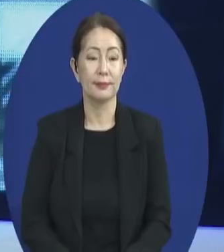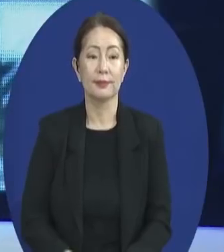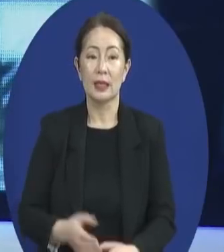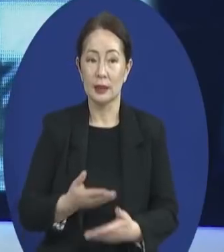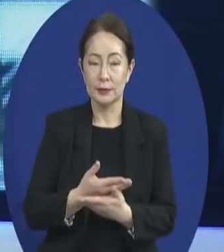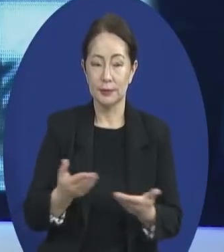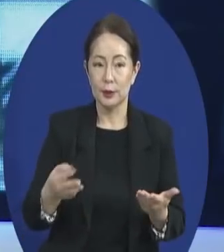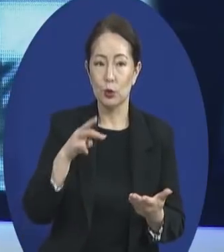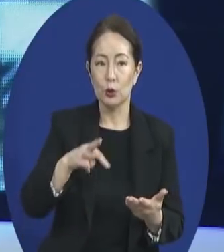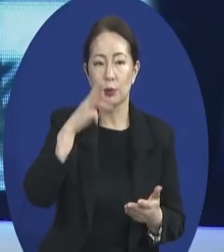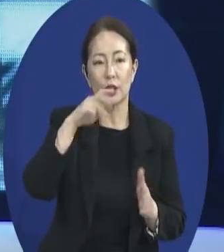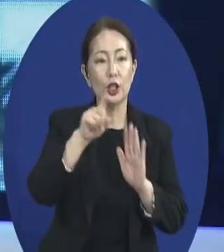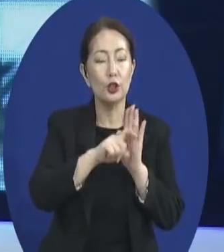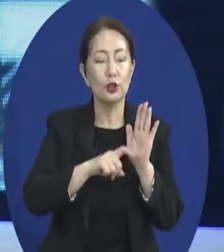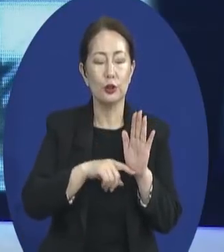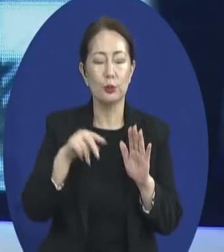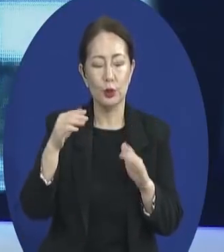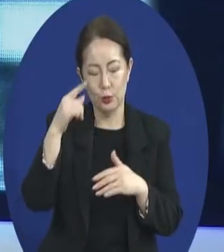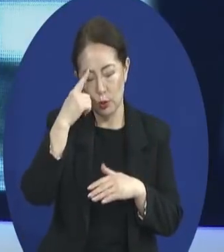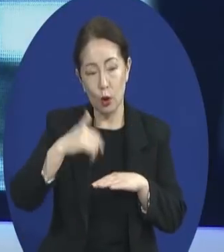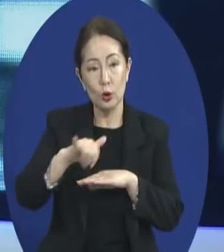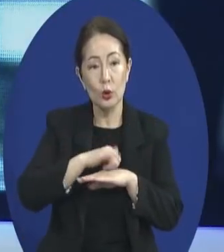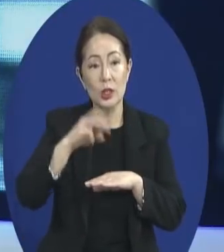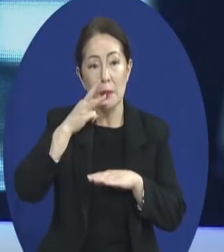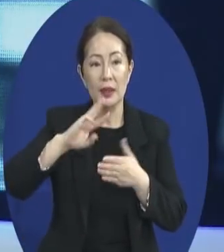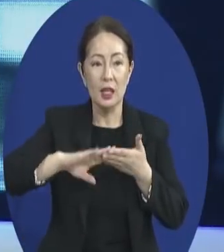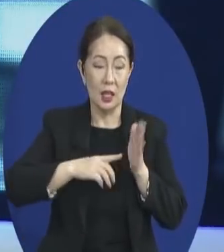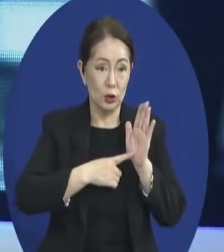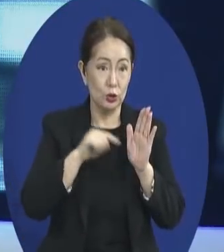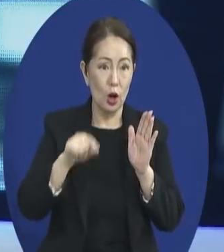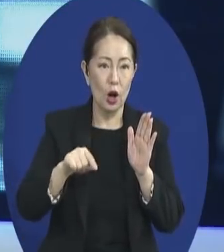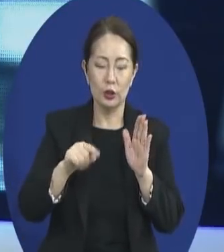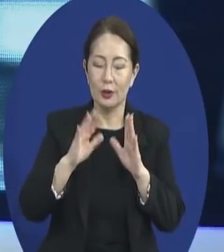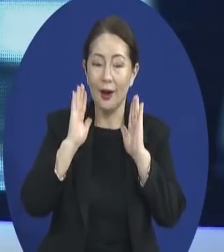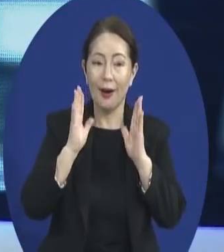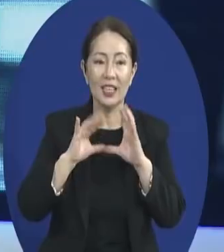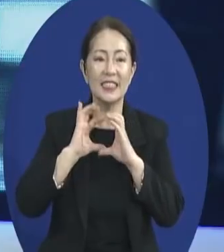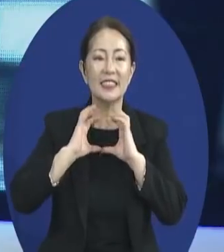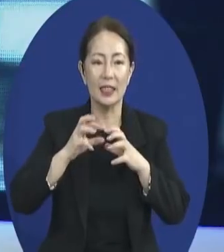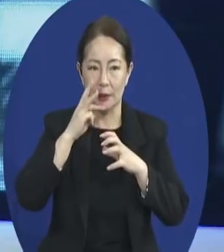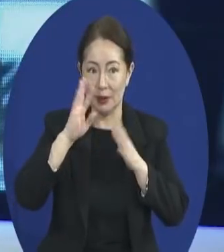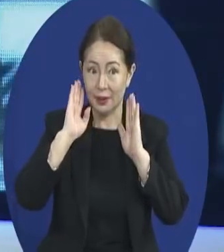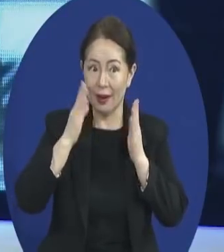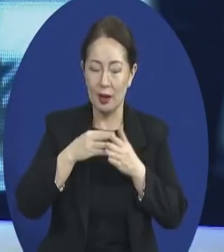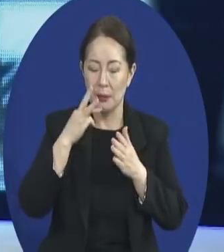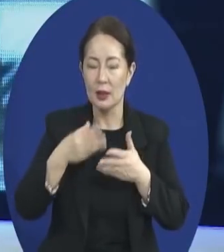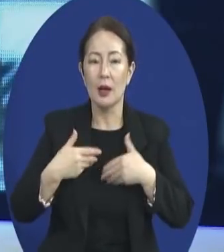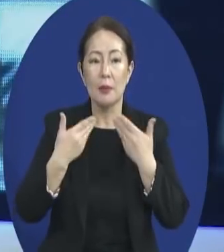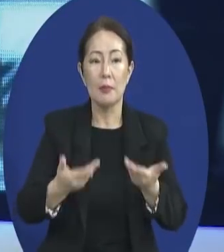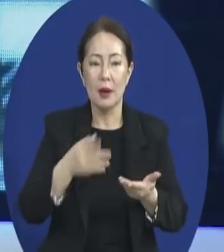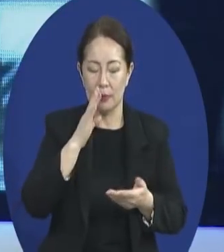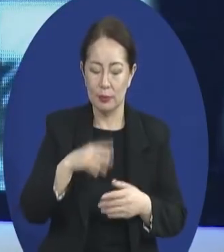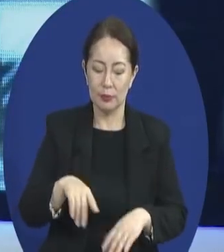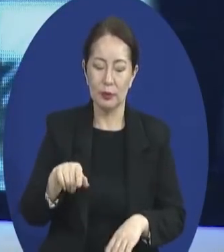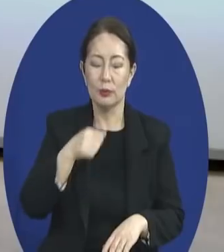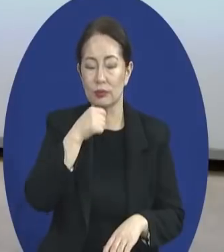Үзэгчтэй. Үүгээр цагийн урд мэдээллийн хөтөлбөрийн дотоод үйл амьдралын хэсэг өндөрлөж байна. Одоо үзэгчдийн анхаарлыг дэлхийн мэдээнд хандуулъя. Мэдээллийг хүргэхээр студиуд